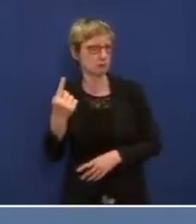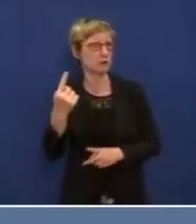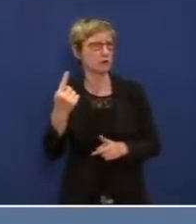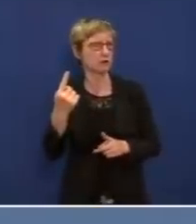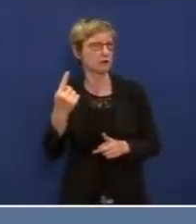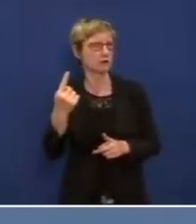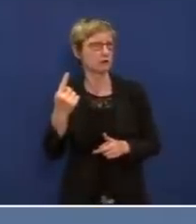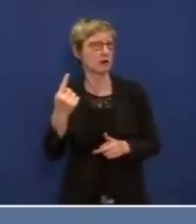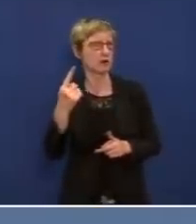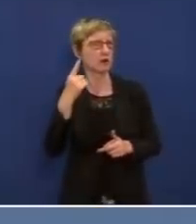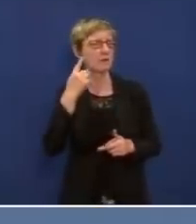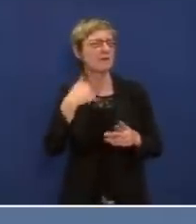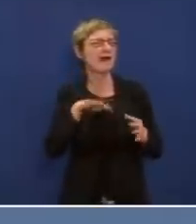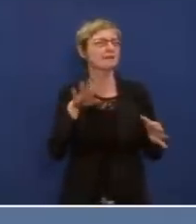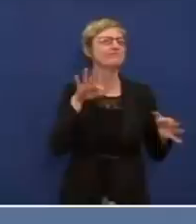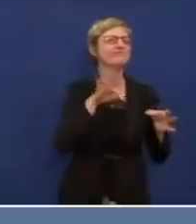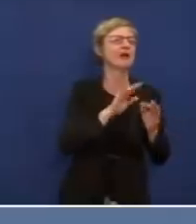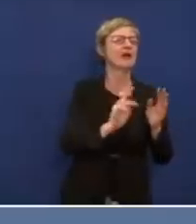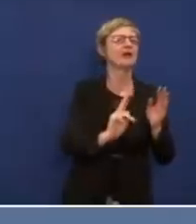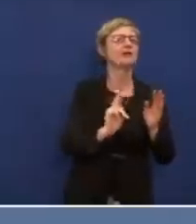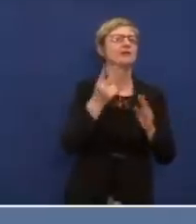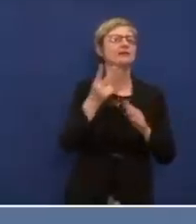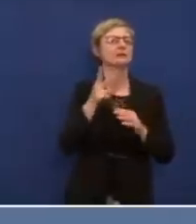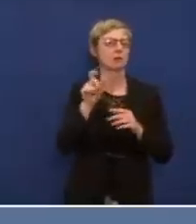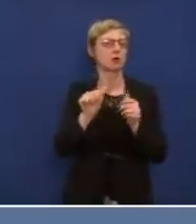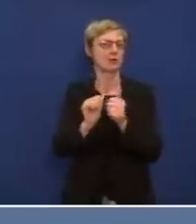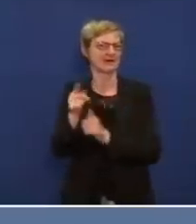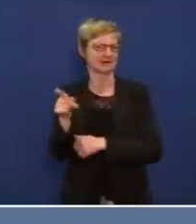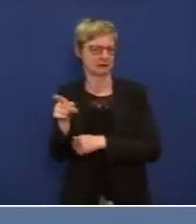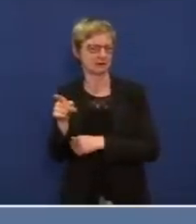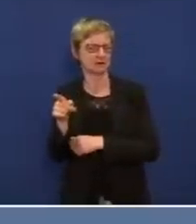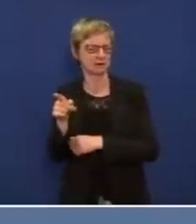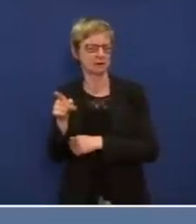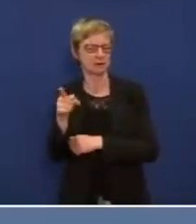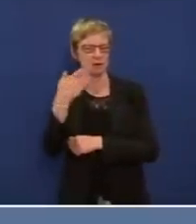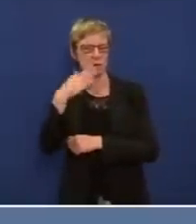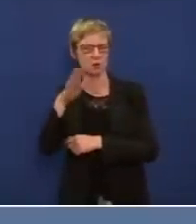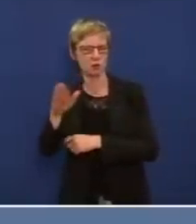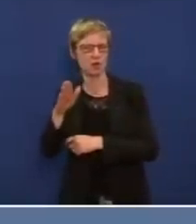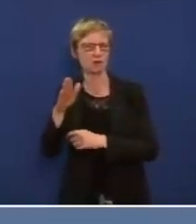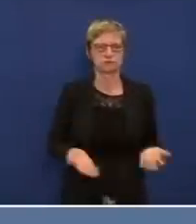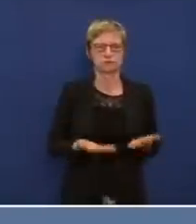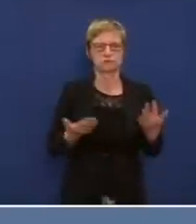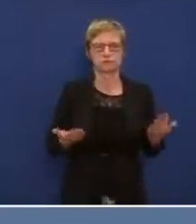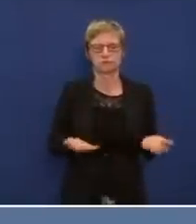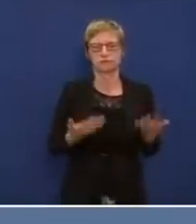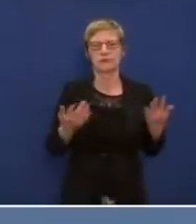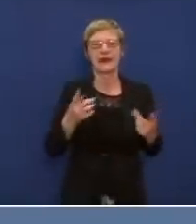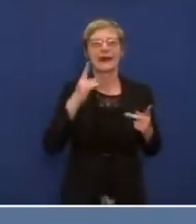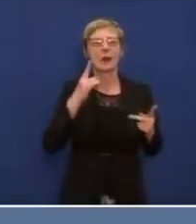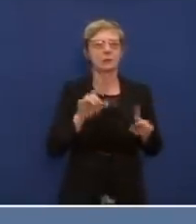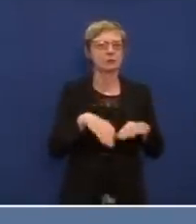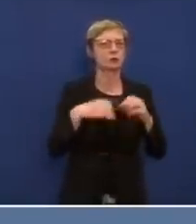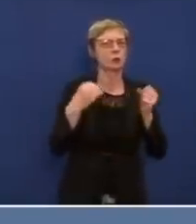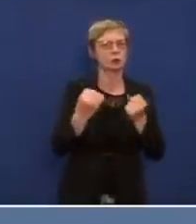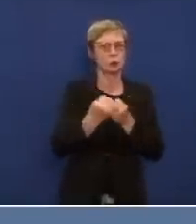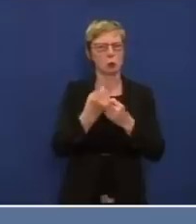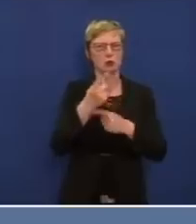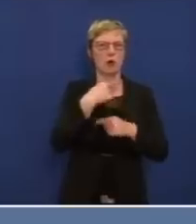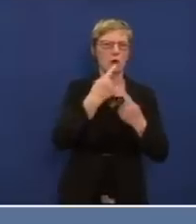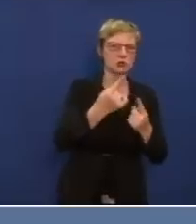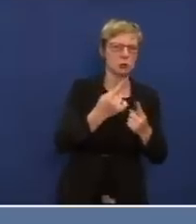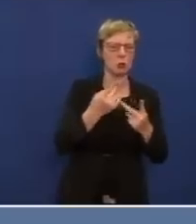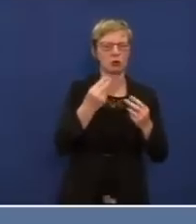Äußerung, die der Vizebürgermeisterin vielleicht etwas verspätet vorgelegt wurde. Hat sich, glaube ich, die Situation einfach in der